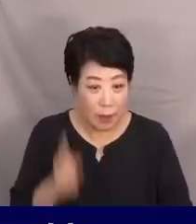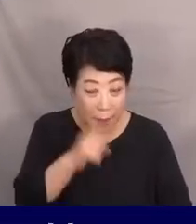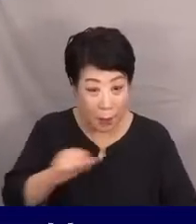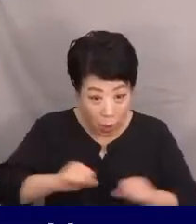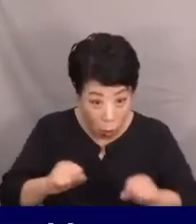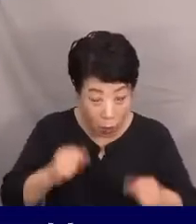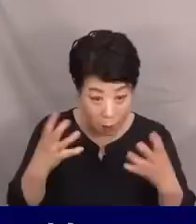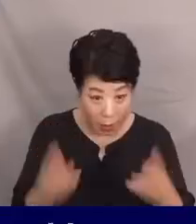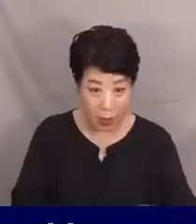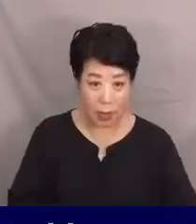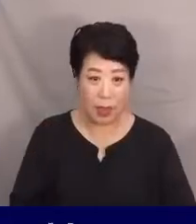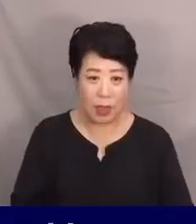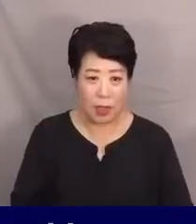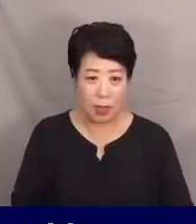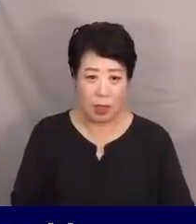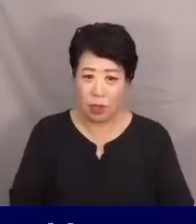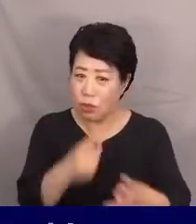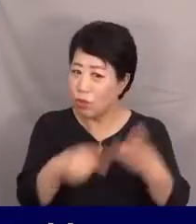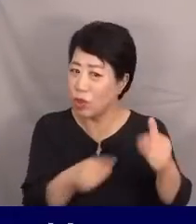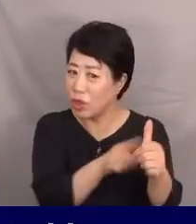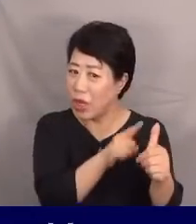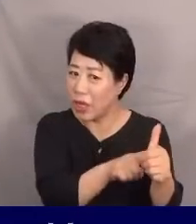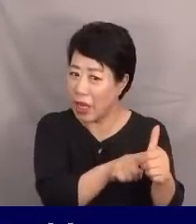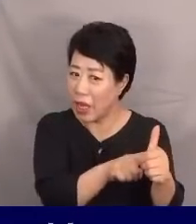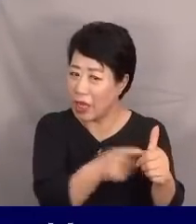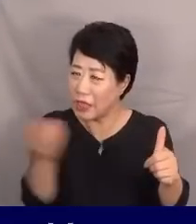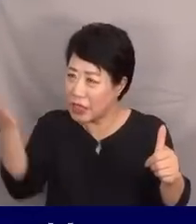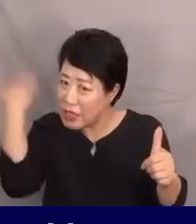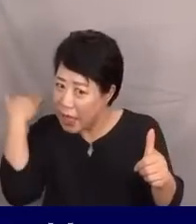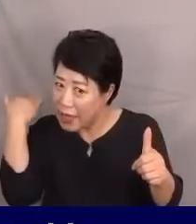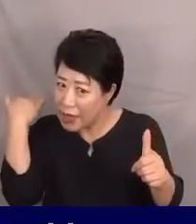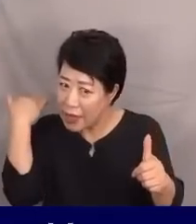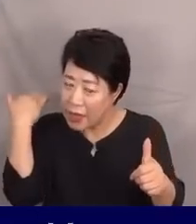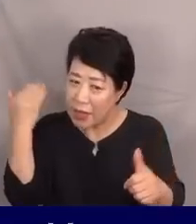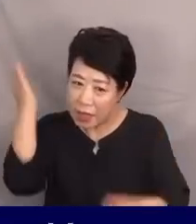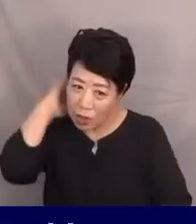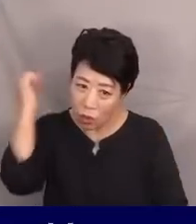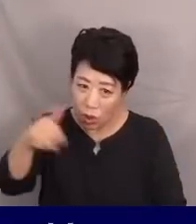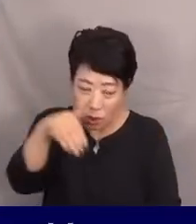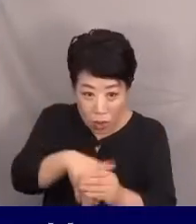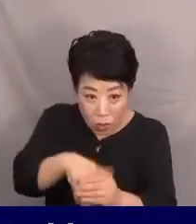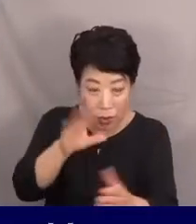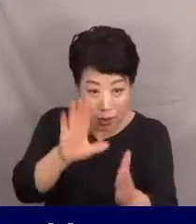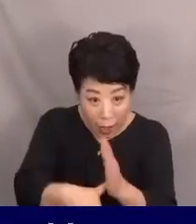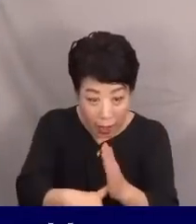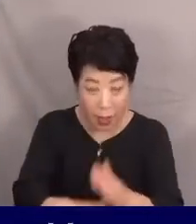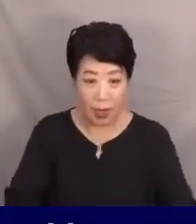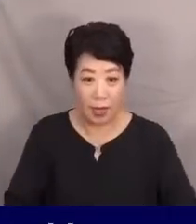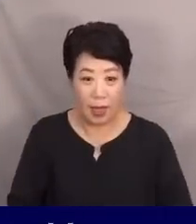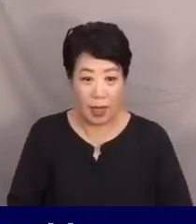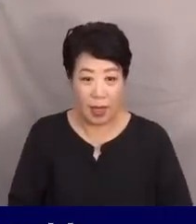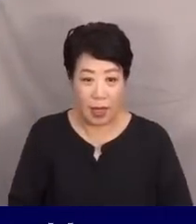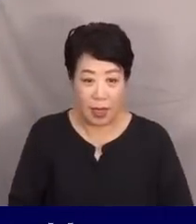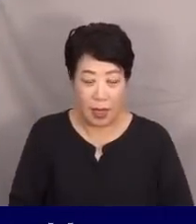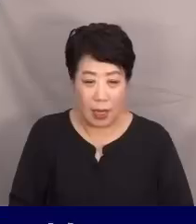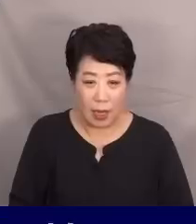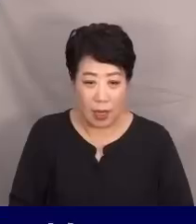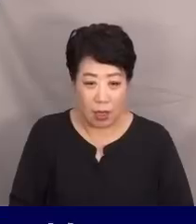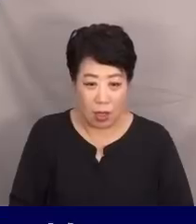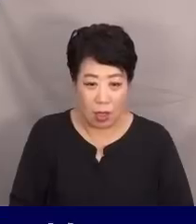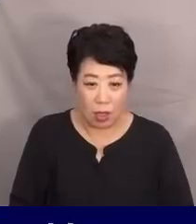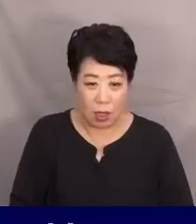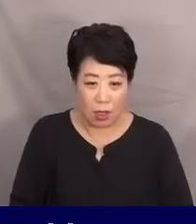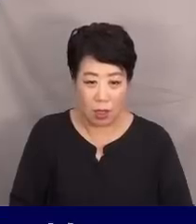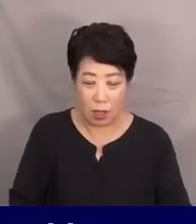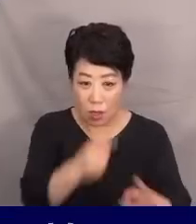윤석열에게 지난 대통령 선거 과정에서 올인을 하였습니다. 그래서